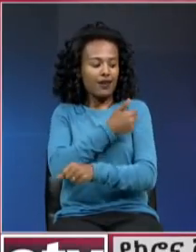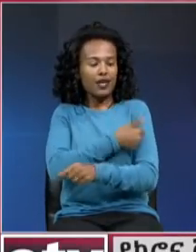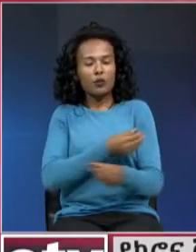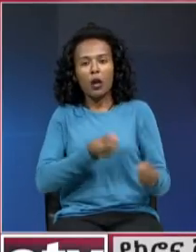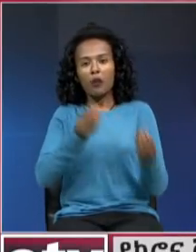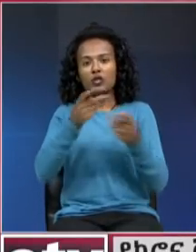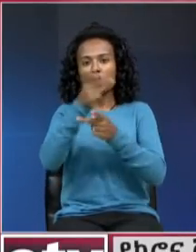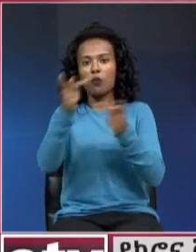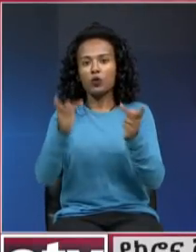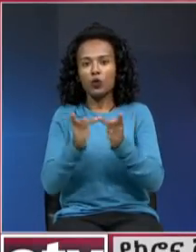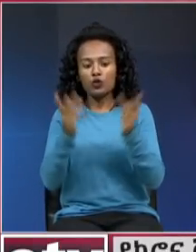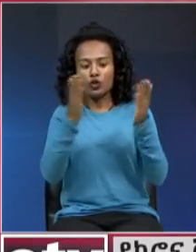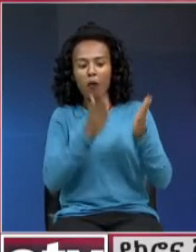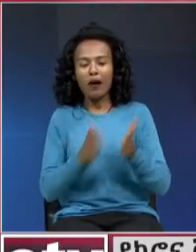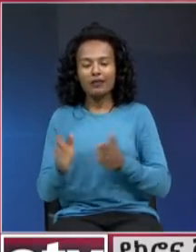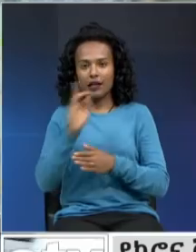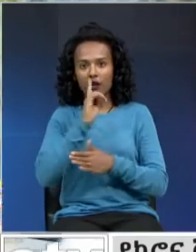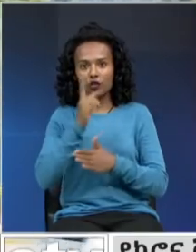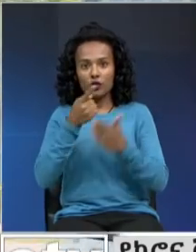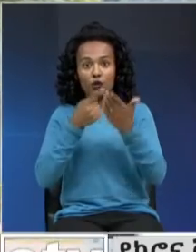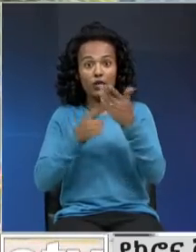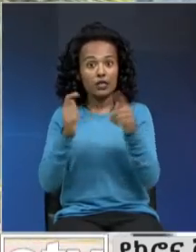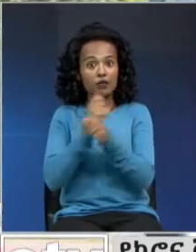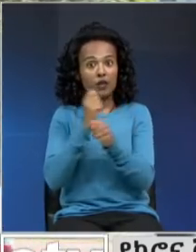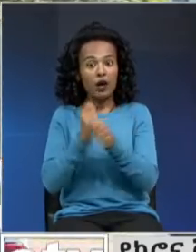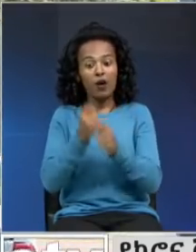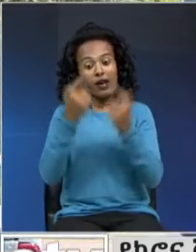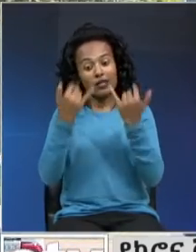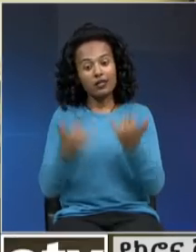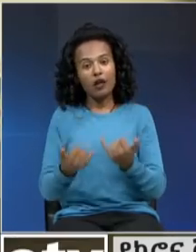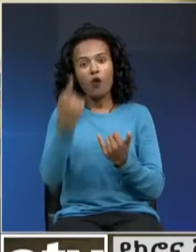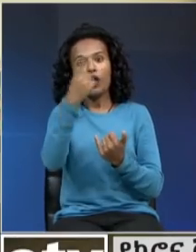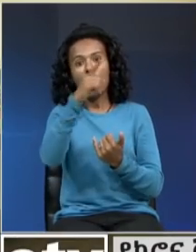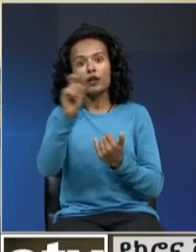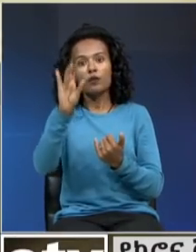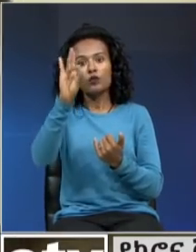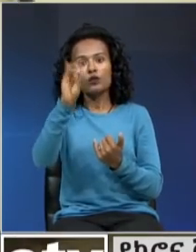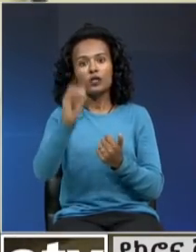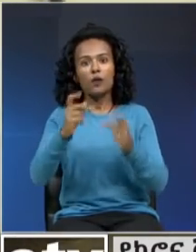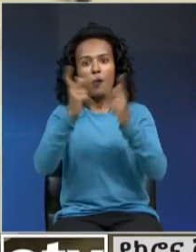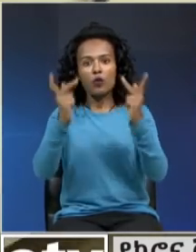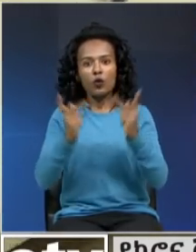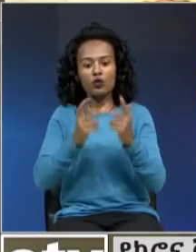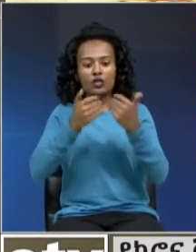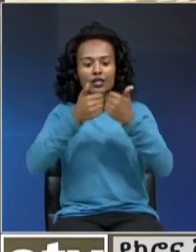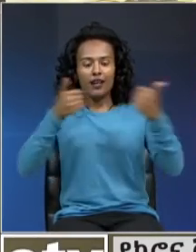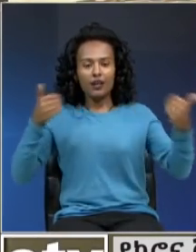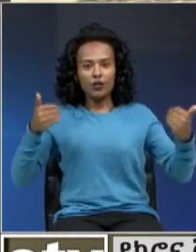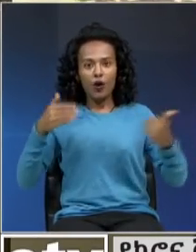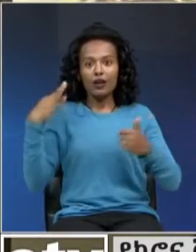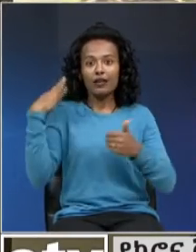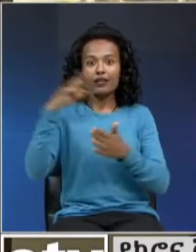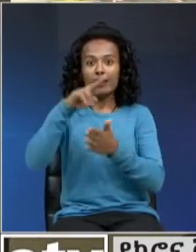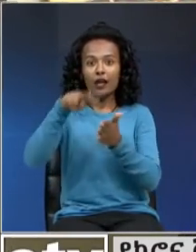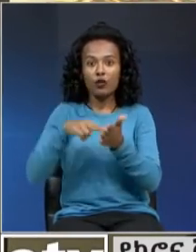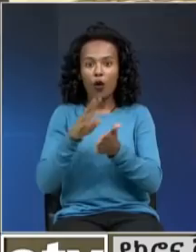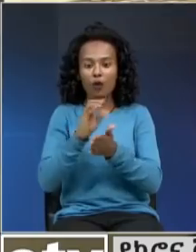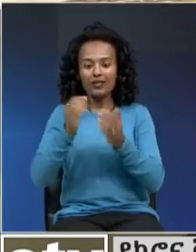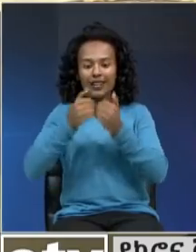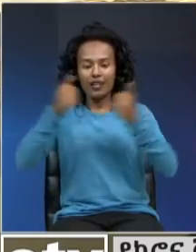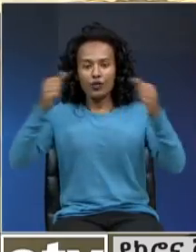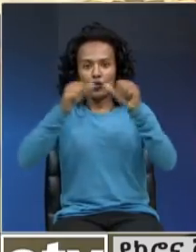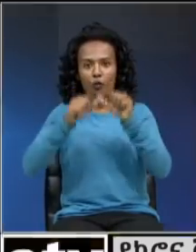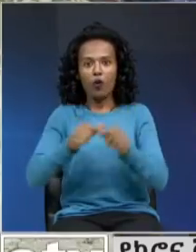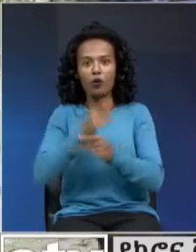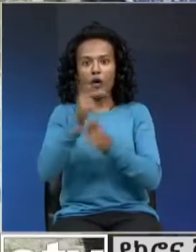መስጫ ቦታዎችን ማዘጋጀት ነው። ለዚህም ተግባር እስካሁን 170 ቦታዎችም ተለይተዋል። የጤና ተቋማትና የለይቶ